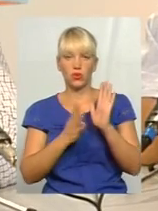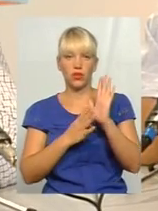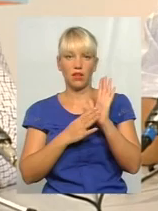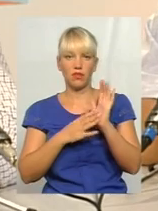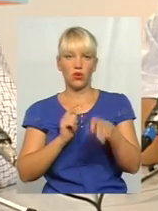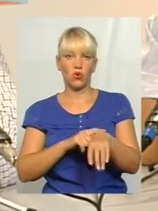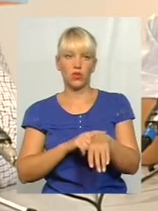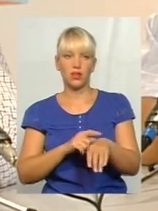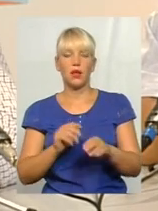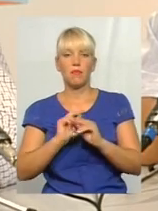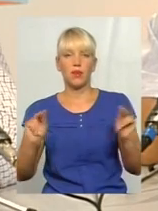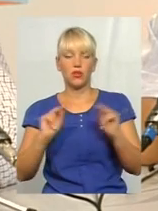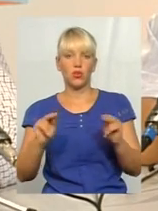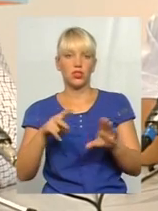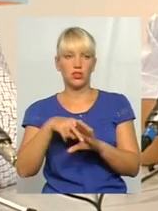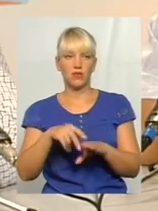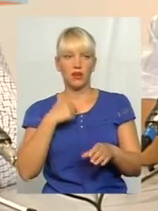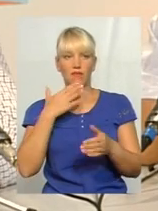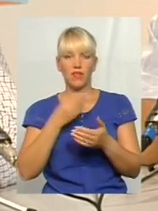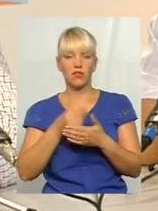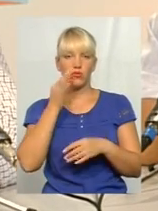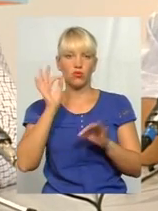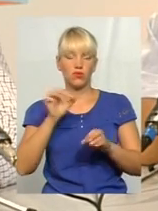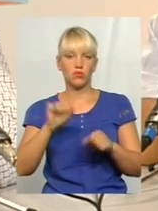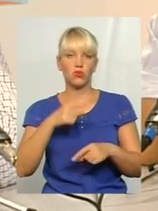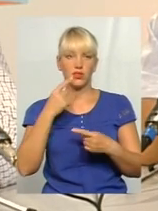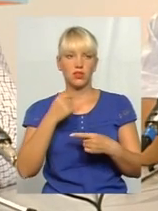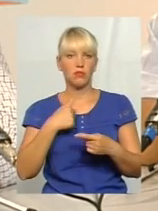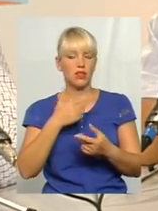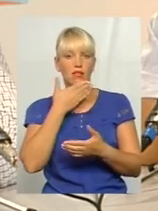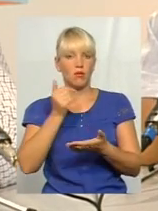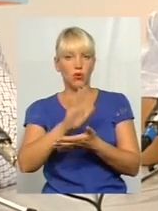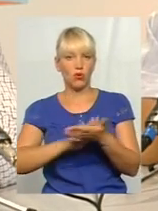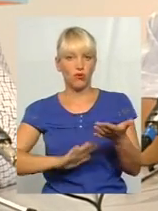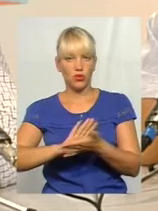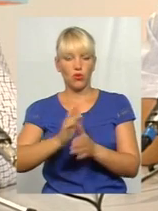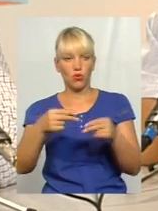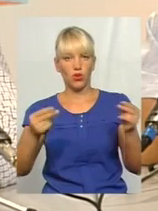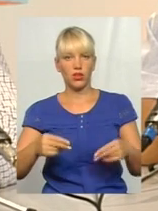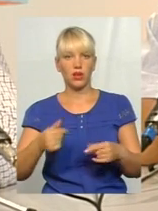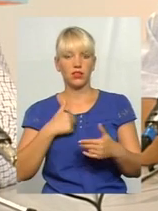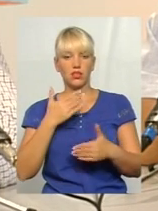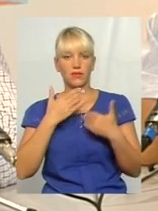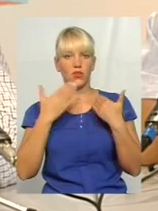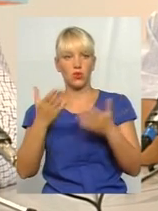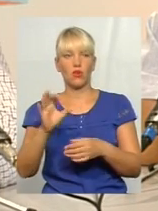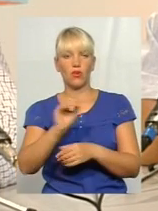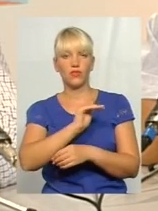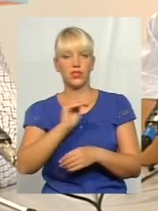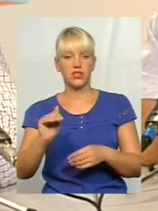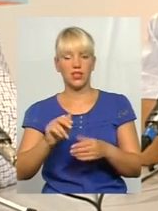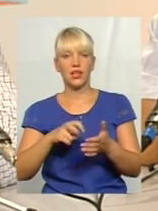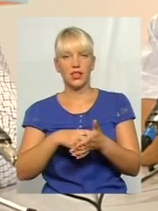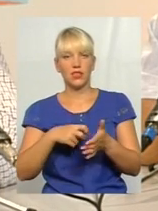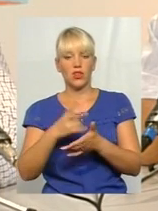педагогічного навантаження Я з власного досвіду можу сказати Мені не продовжили контракт я звернувся офіційним листом на ім'я